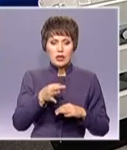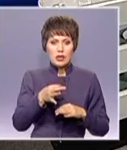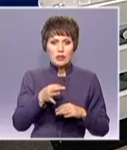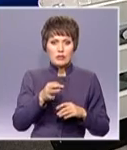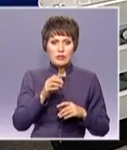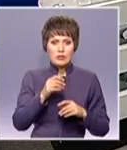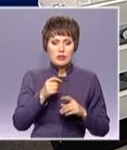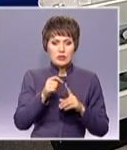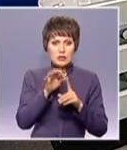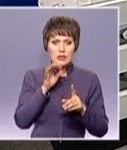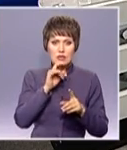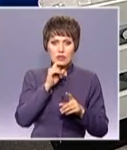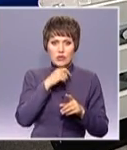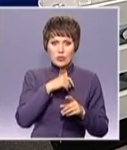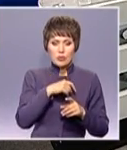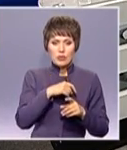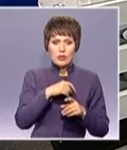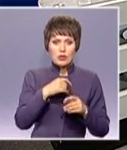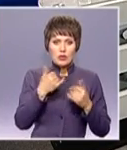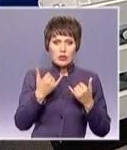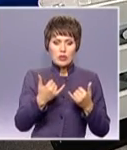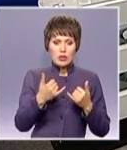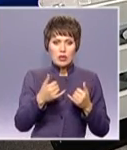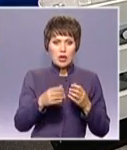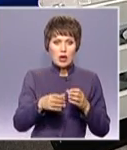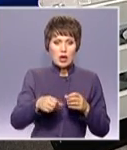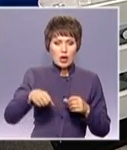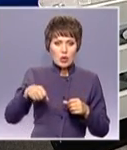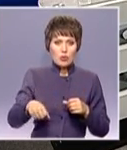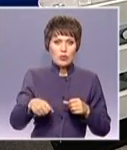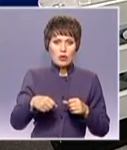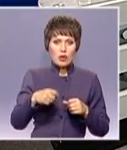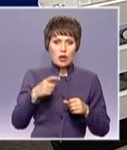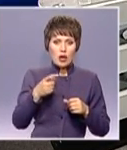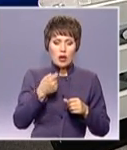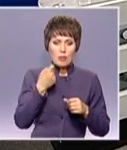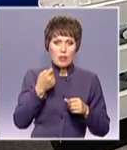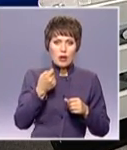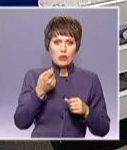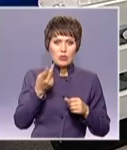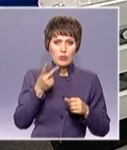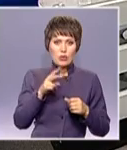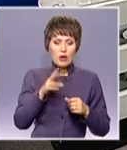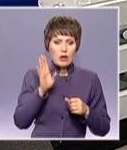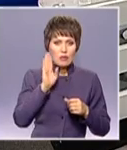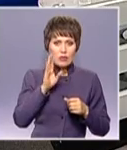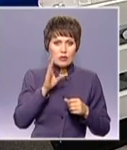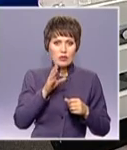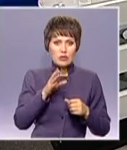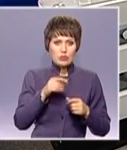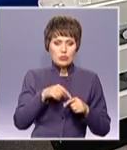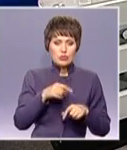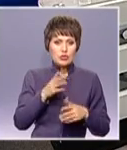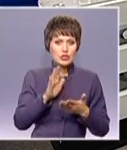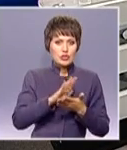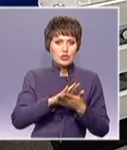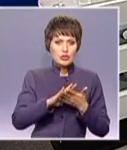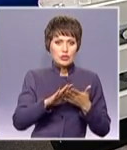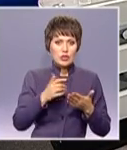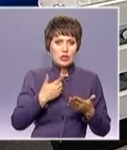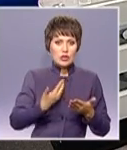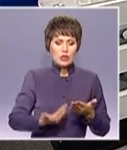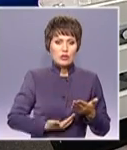целях экономии. Есть колонки еще остались, пару штук где-то в городе, там наливаешь воду, да, она чистая. Но я живу